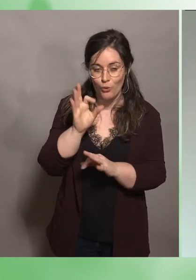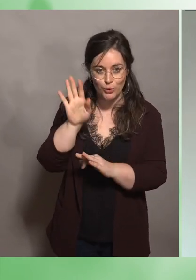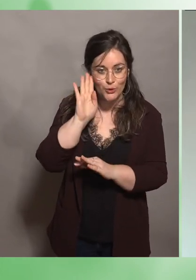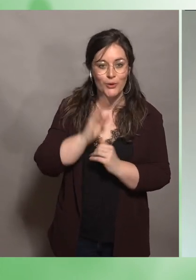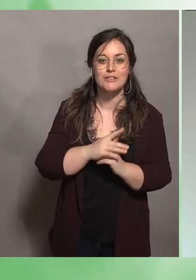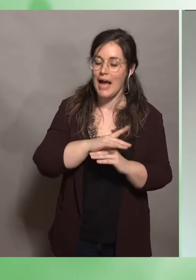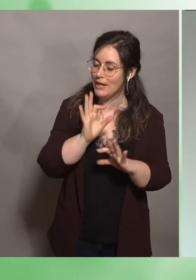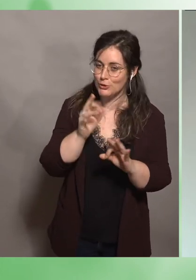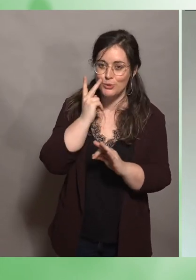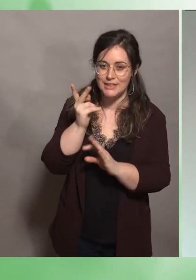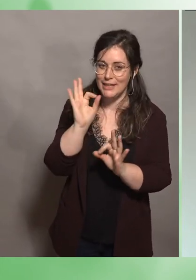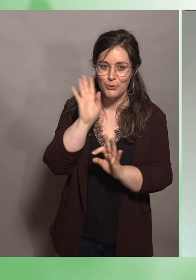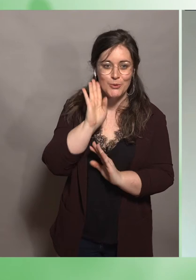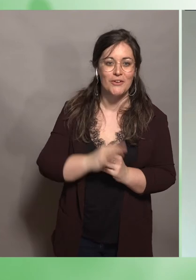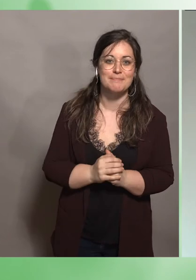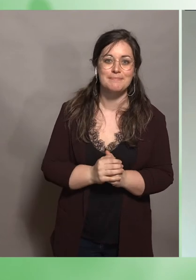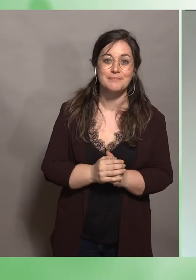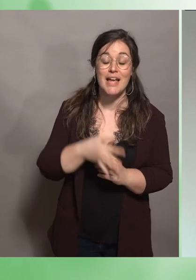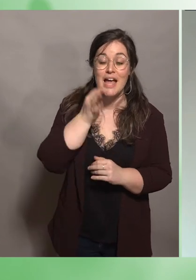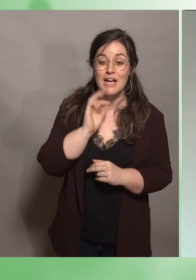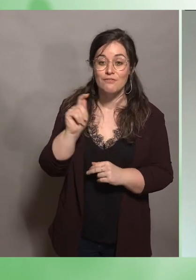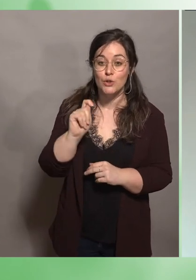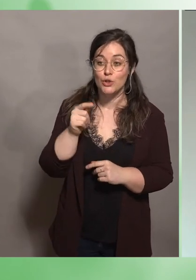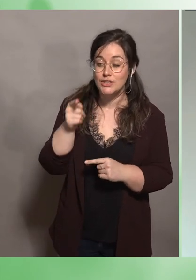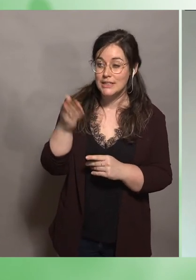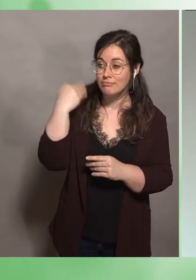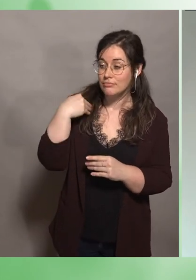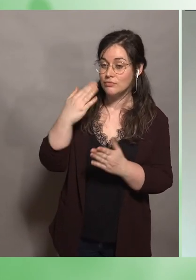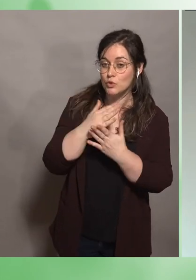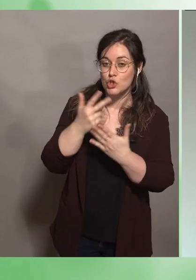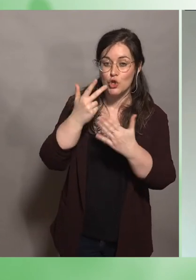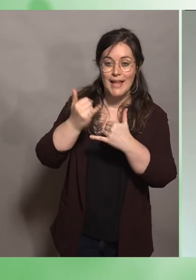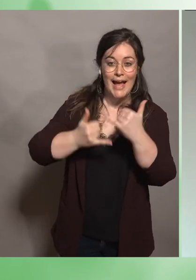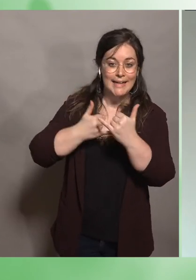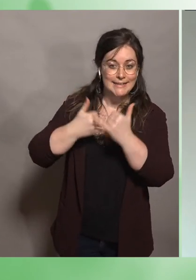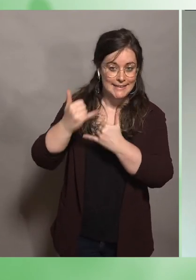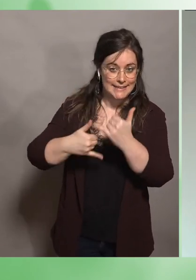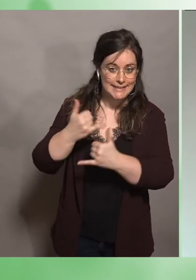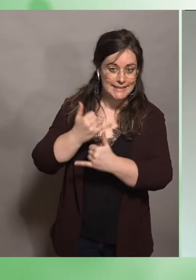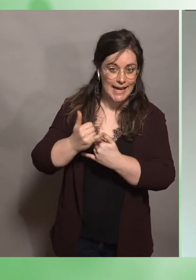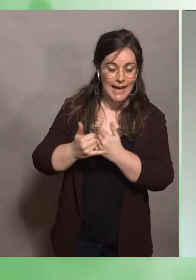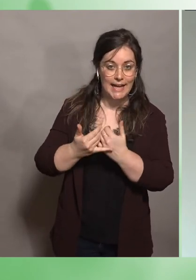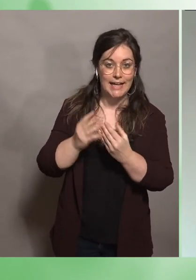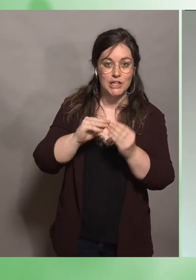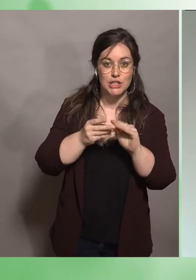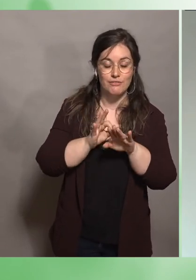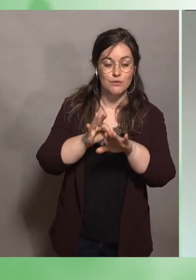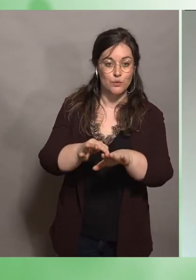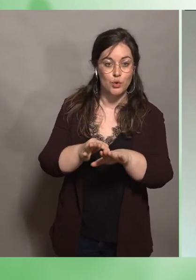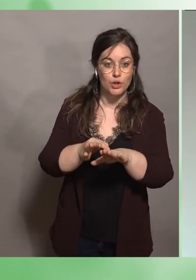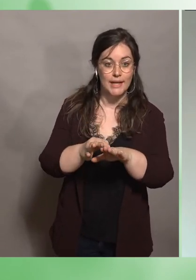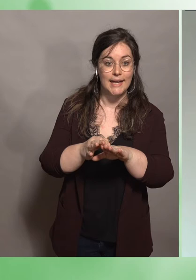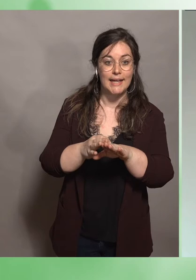wunderbar und auch gut sehen. Frau Tröstl, Sie sind seit 8 Jahren Geschäftsführerin von Markas Österreich. Das ist ein Facility